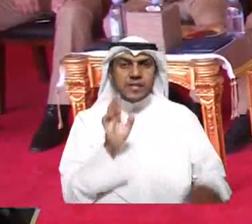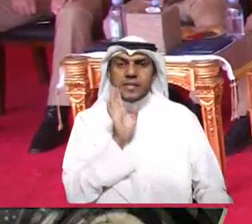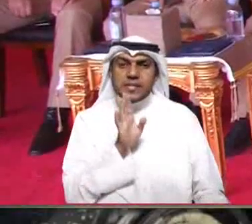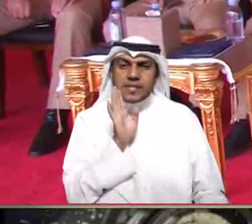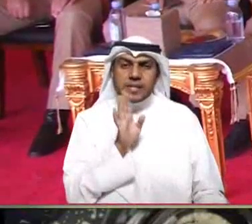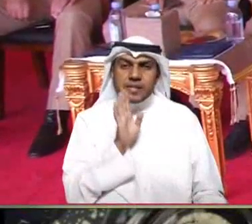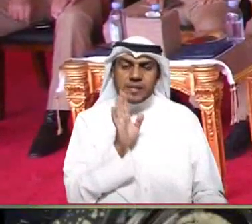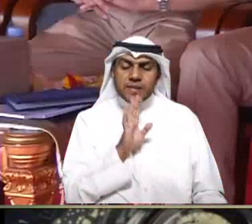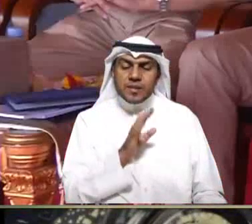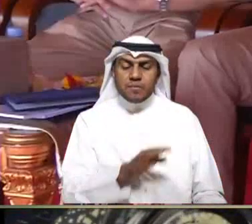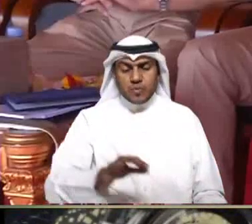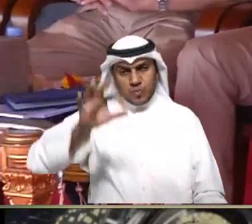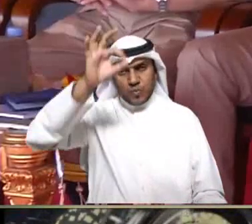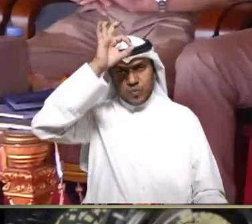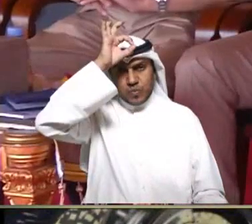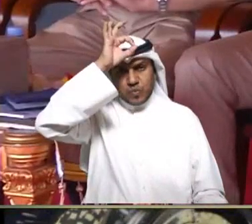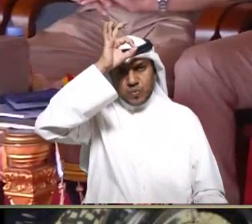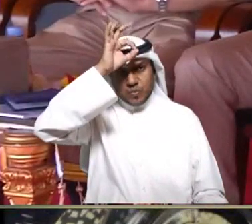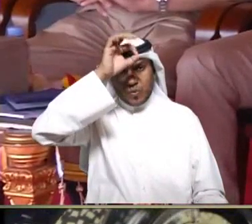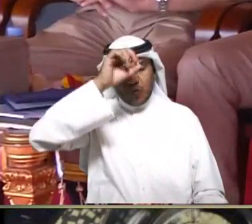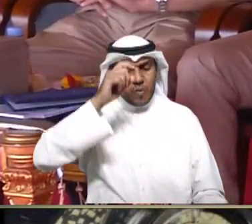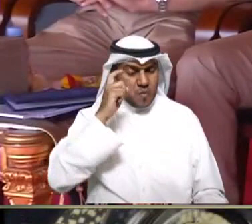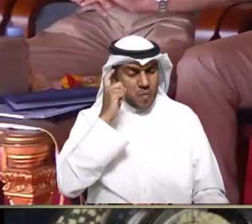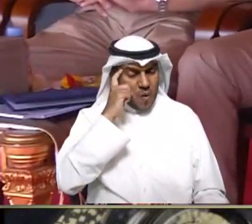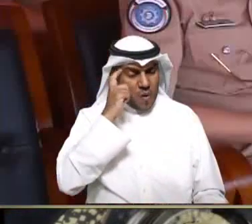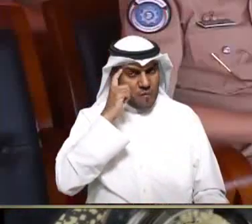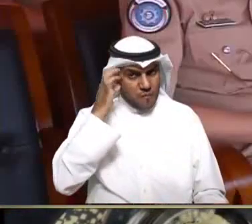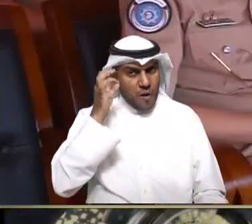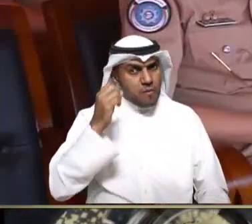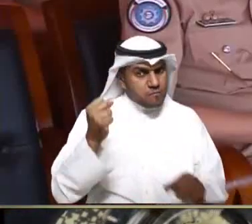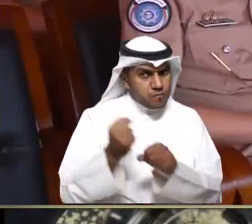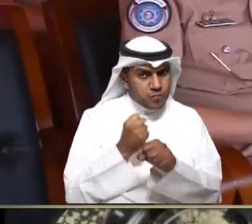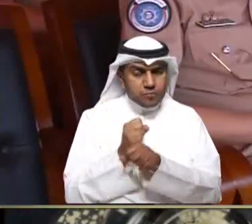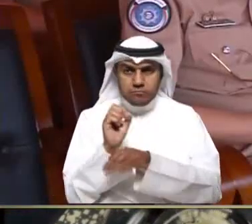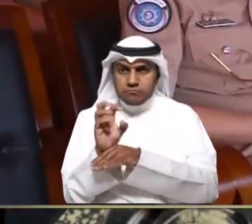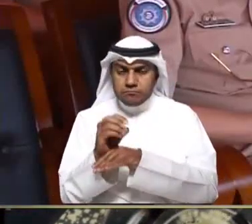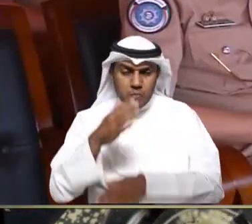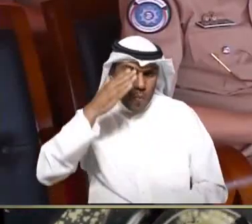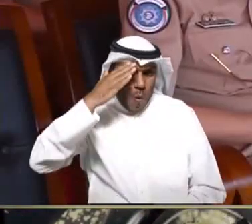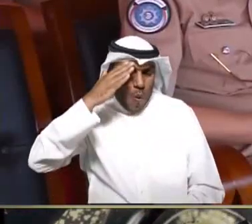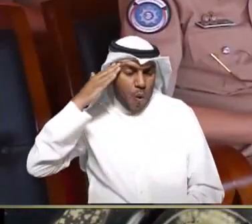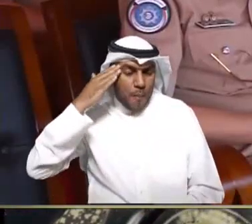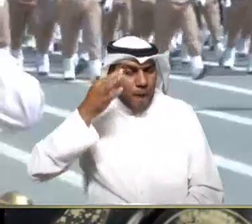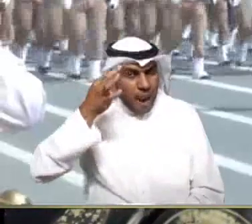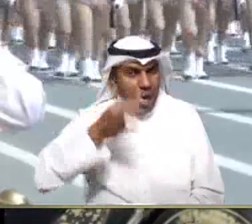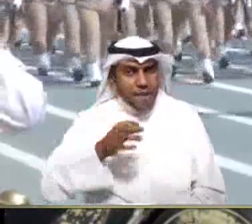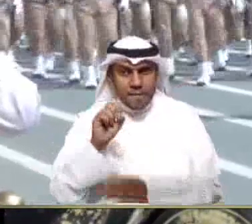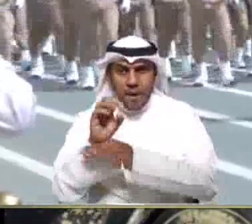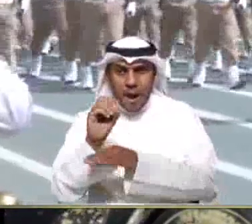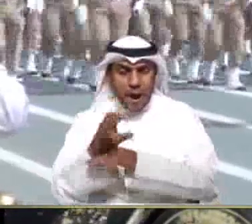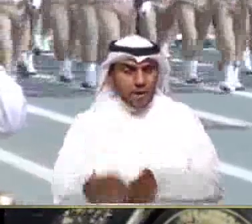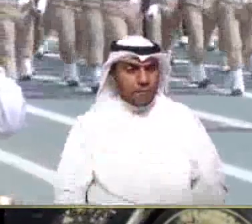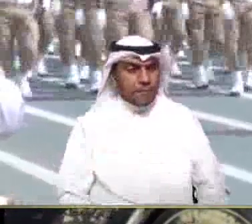عليه إعداد رجل الأمن المعاصر مع تطوير الأداء الأمني واكتساب الخبرات والمهارات العلمية،